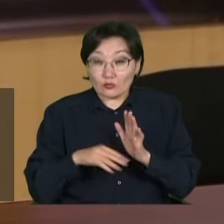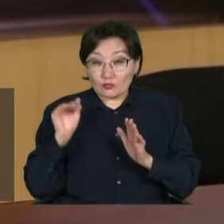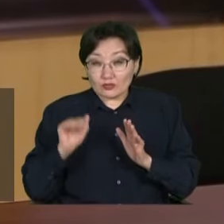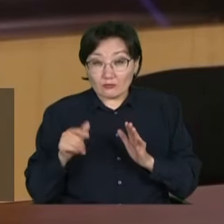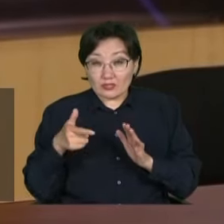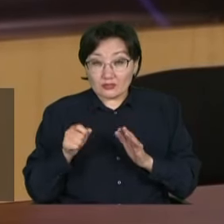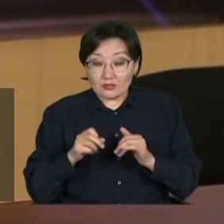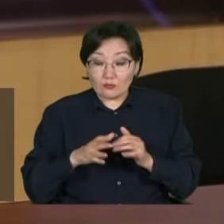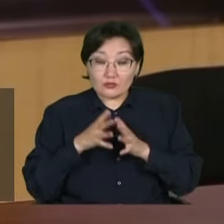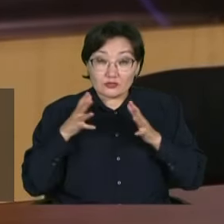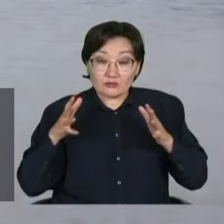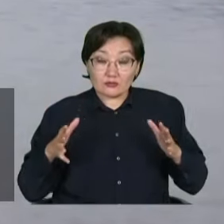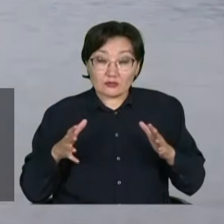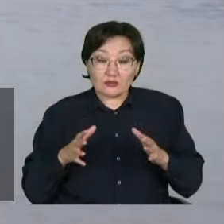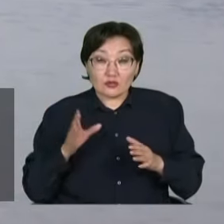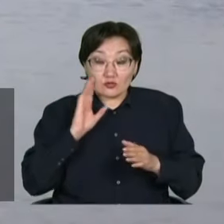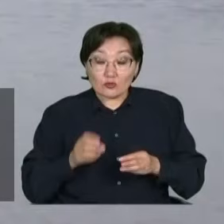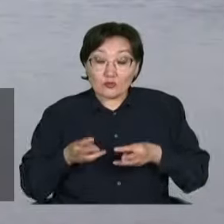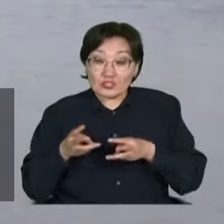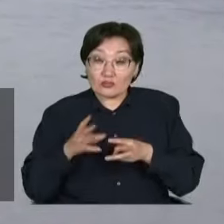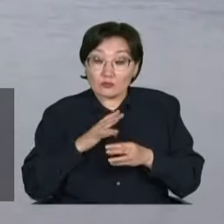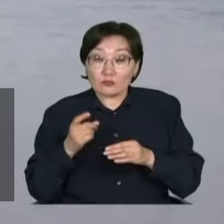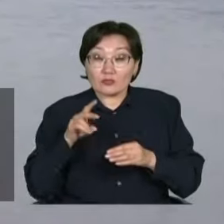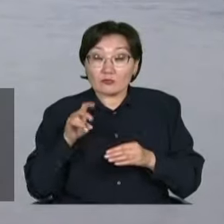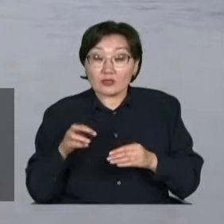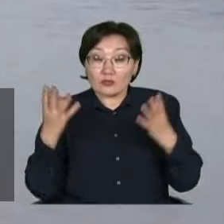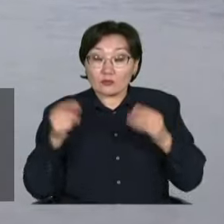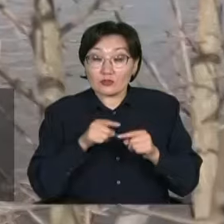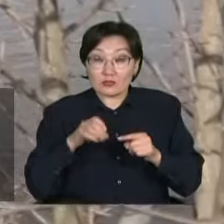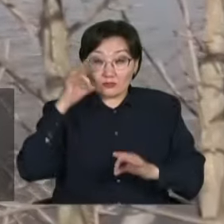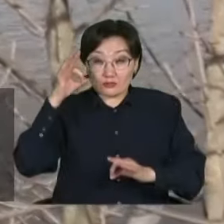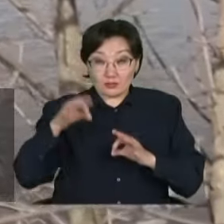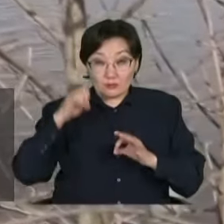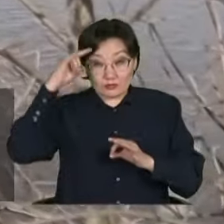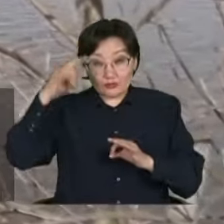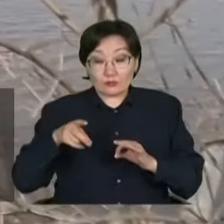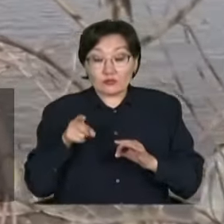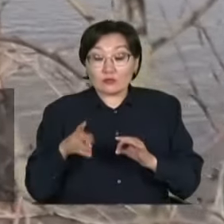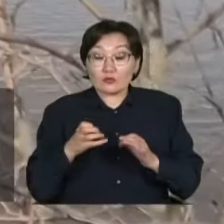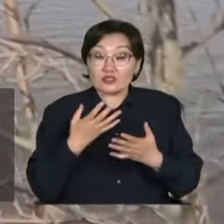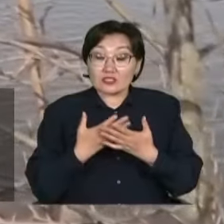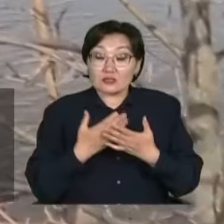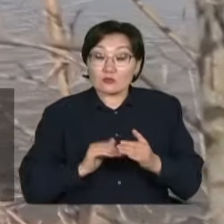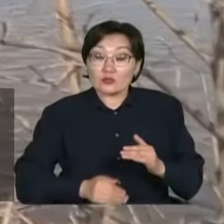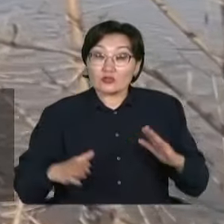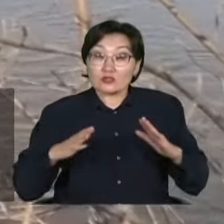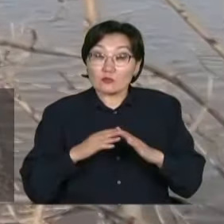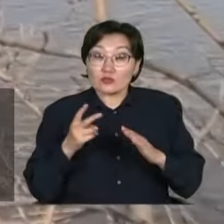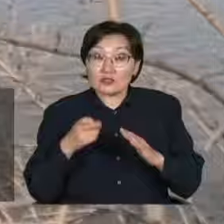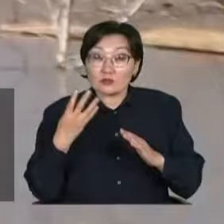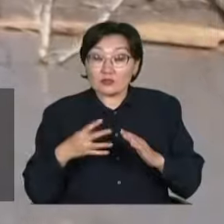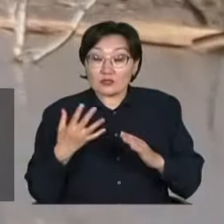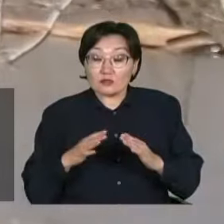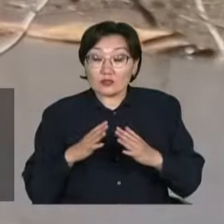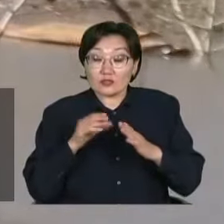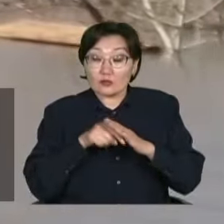астам культивандарға су шығарылды. Еске салайын, 1 наурыздан бері Батыс Қазақстан облысында 1400-ге жуық жеке тұрғын үй, 245